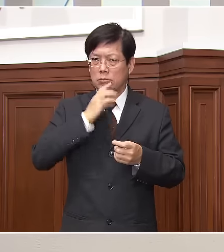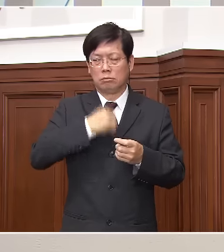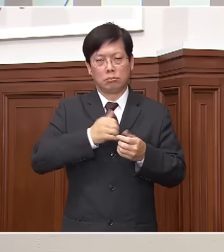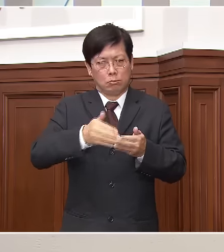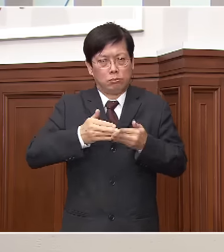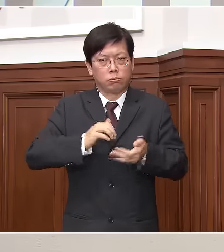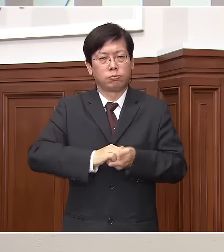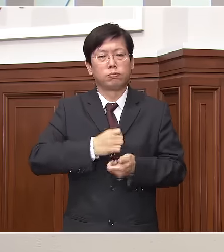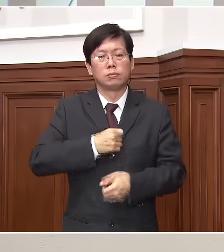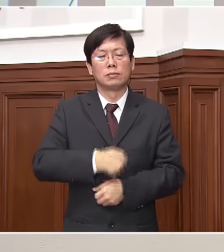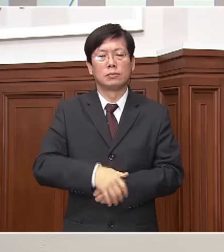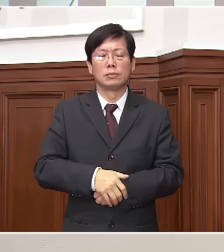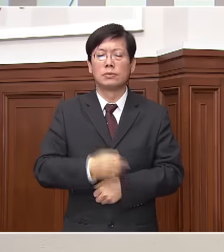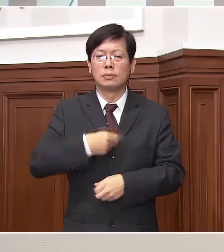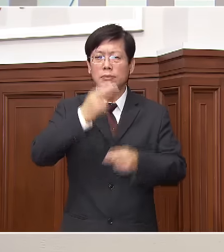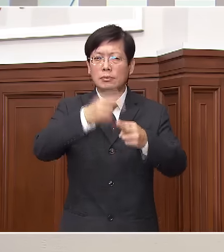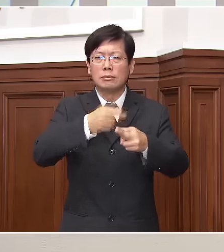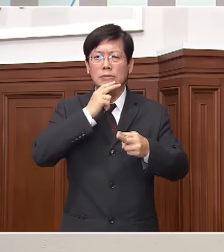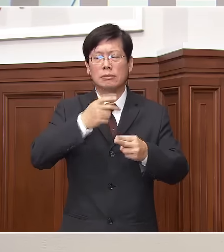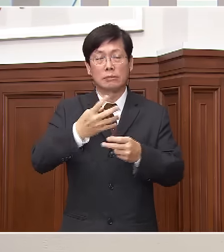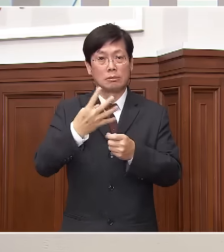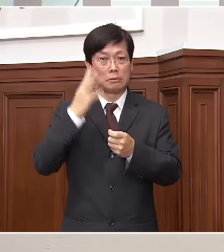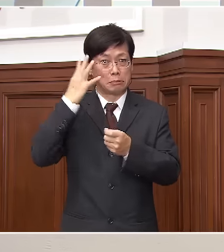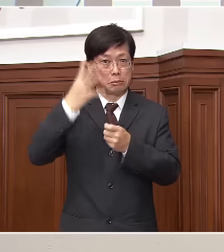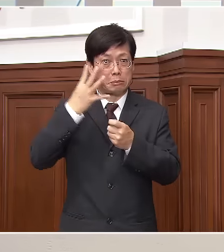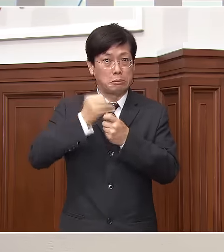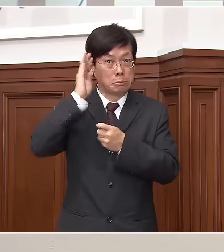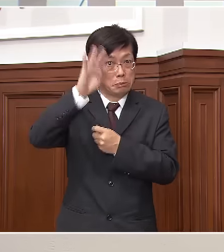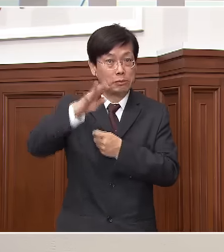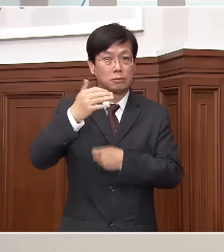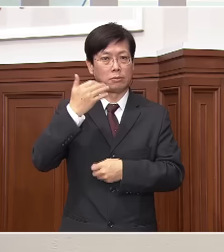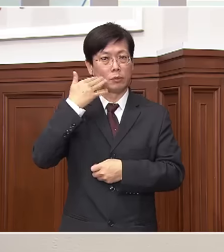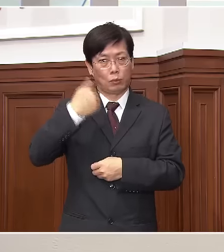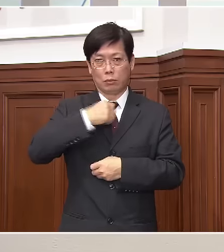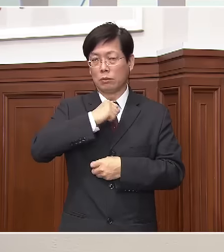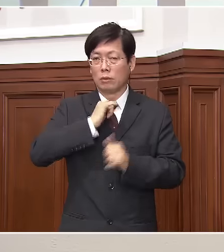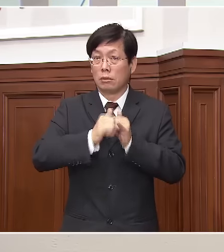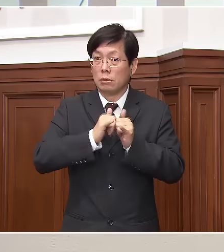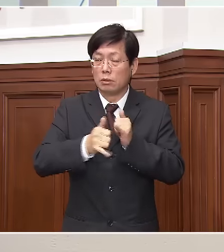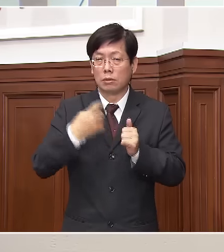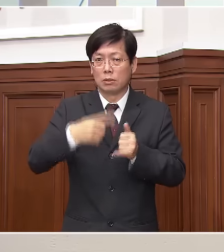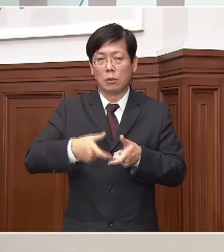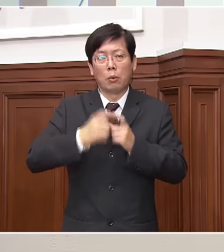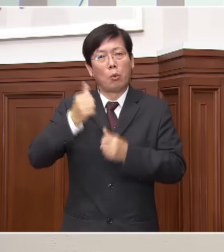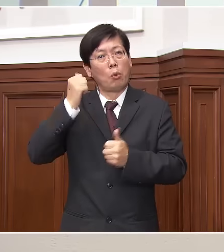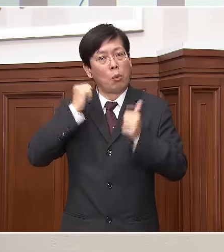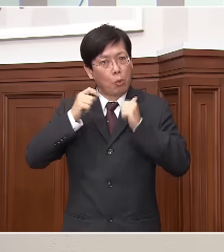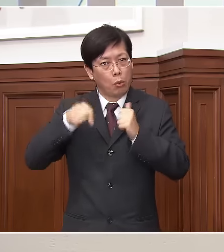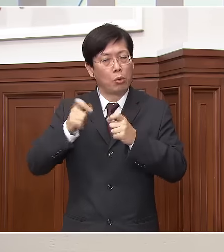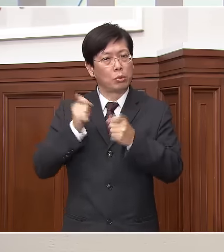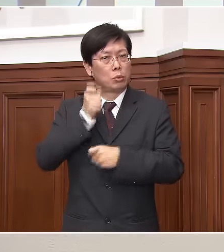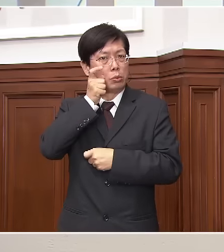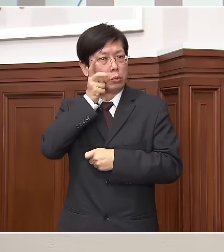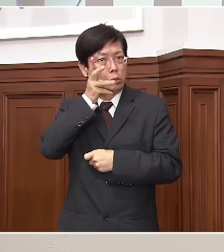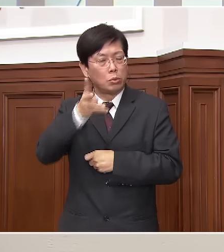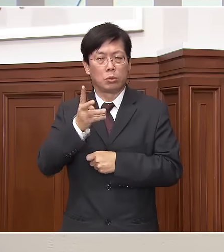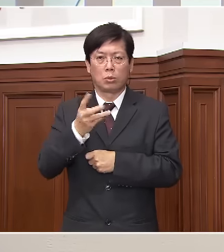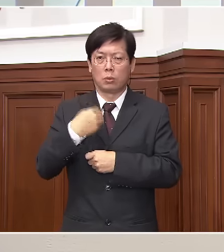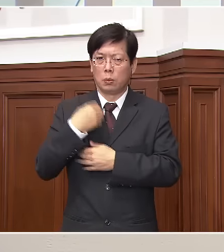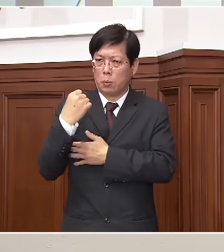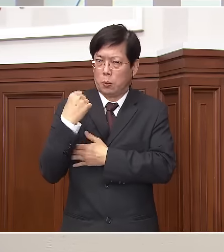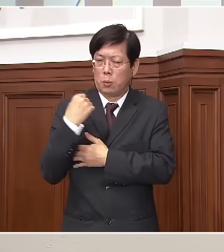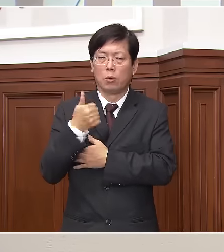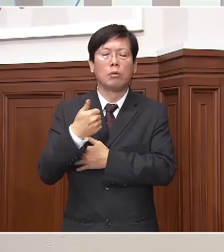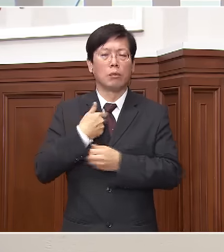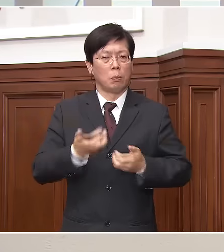要。我相信许多年以后，当台湾各界回过头来看这几个月，我们会庆